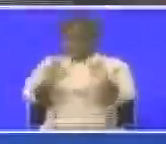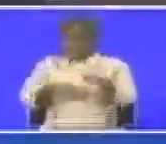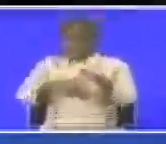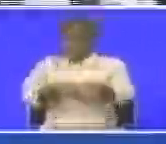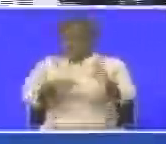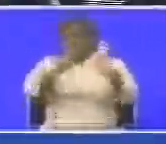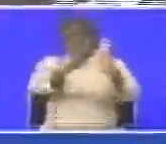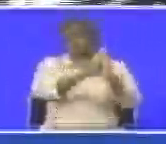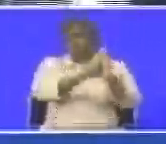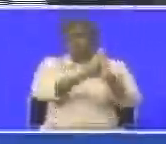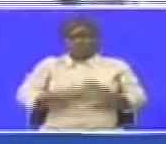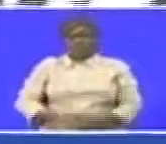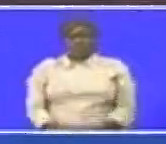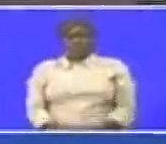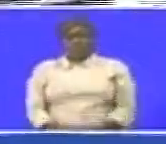sheria.